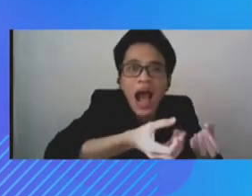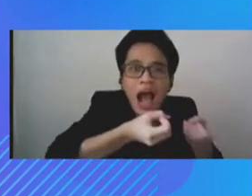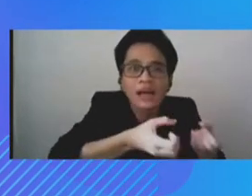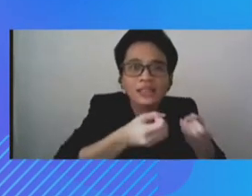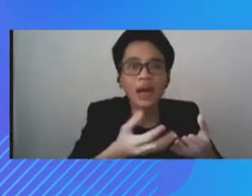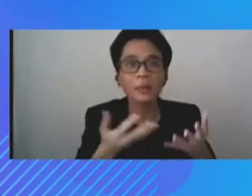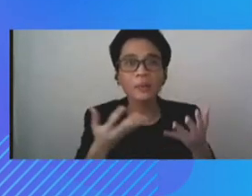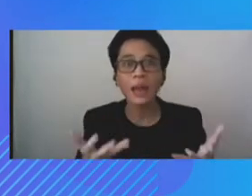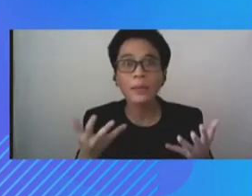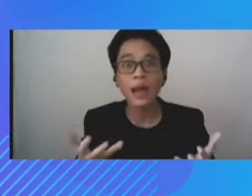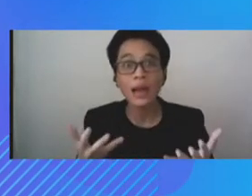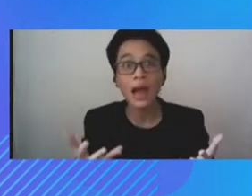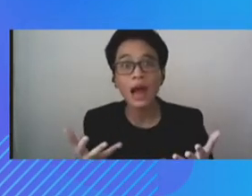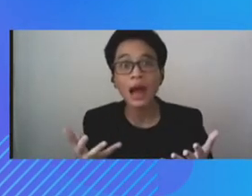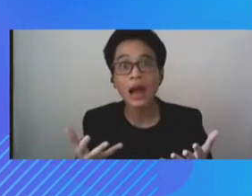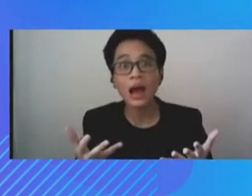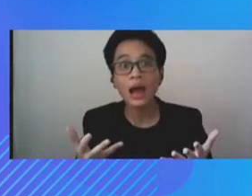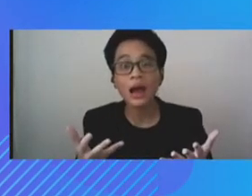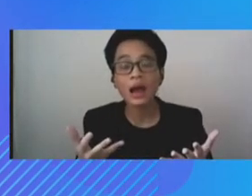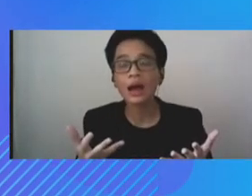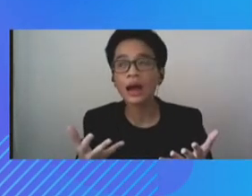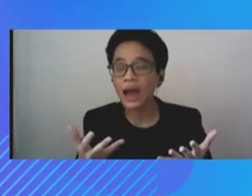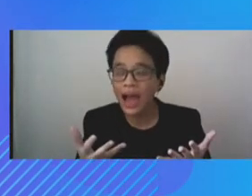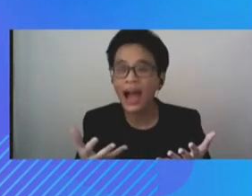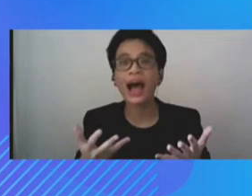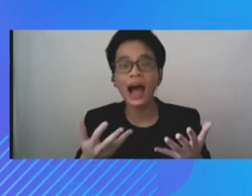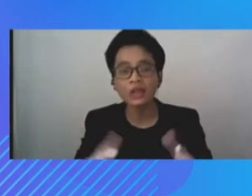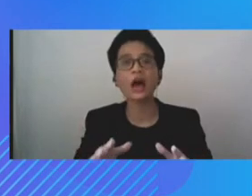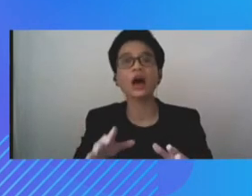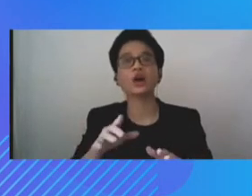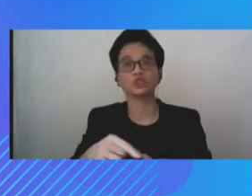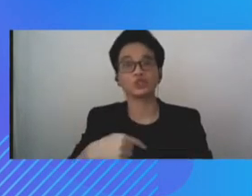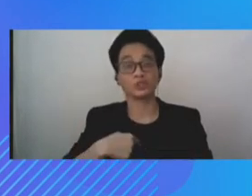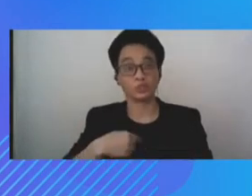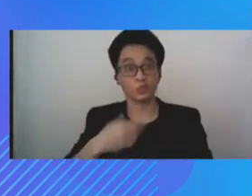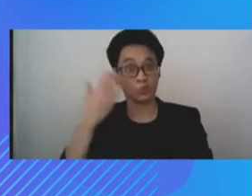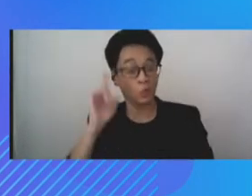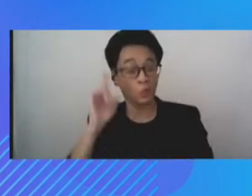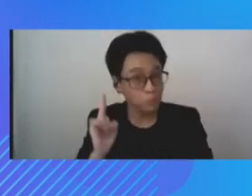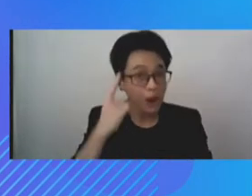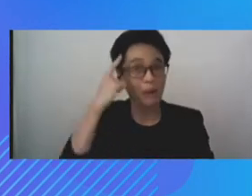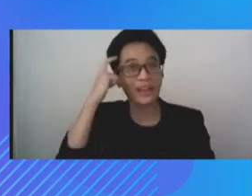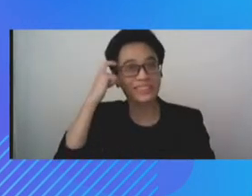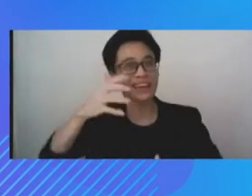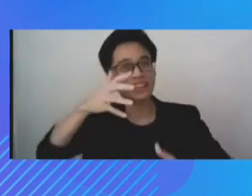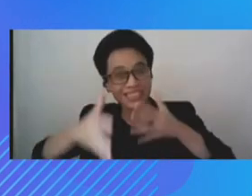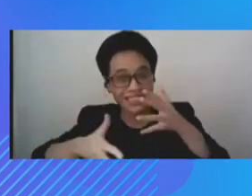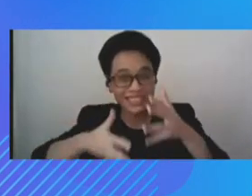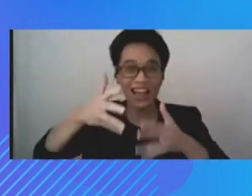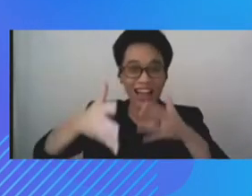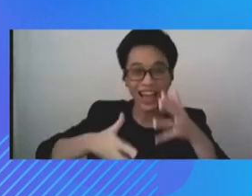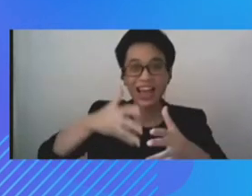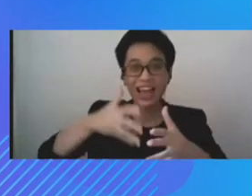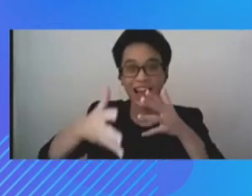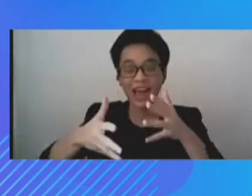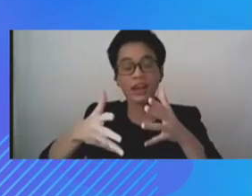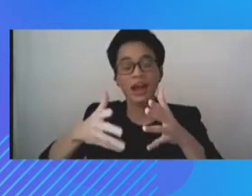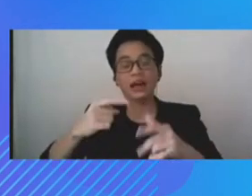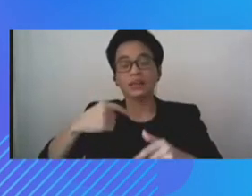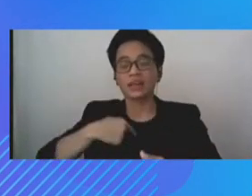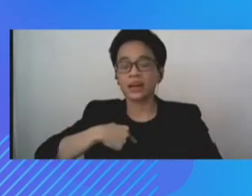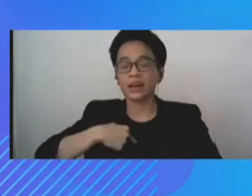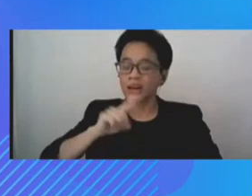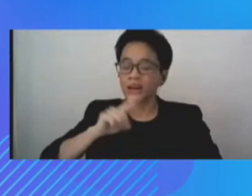Karena terus ketika saya belajar bahasa isyarat, saya nomor satu adalah yang paling saya syukuri